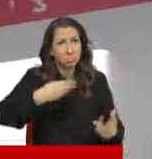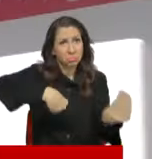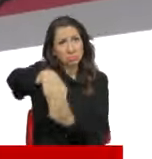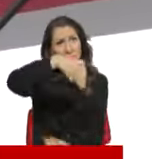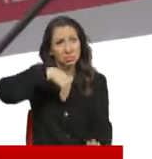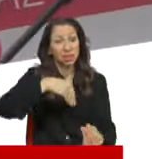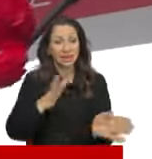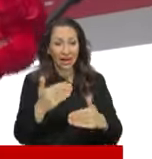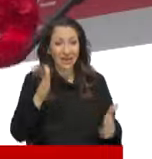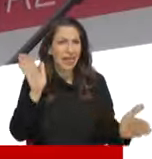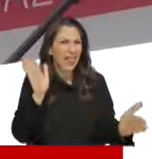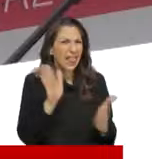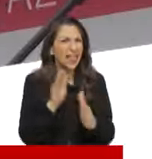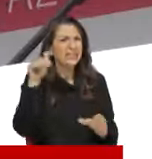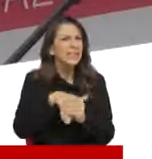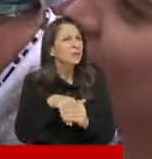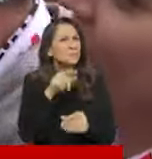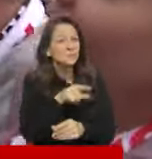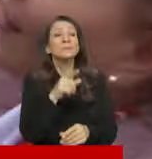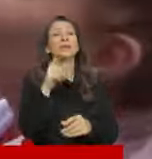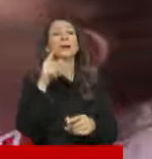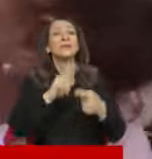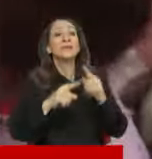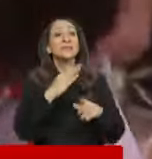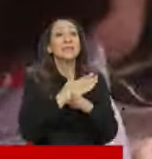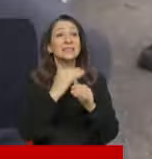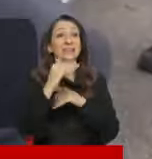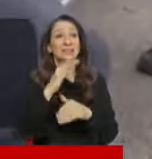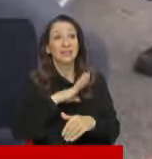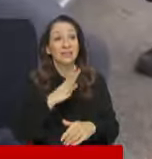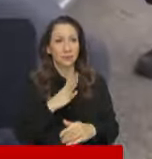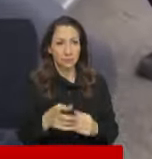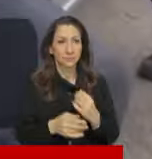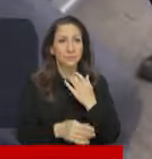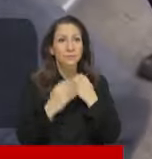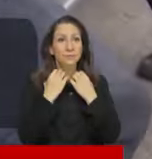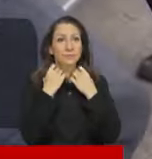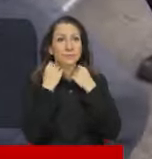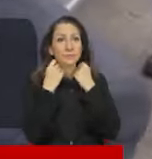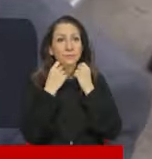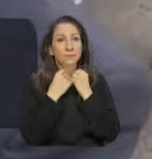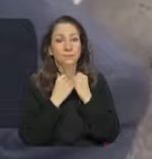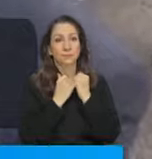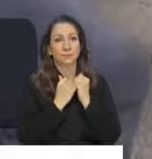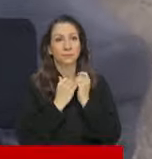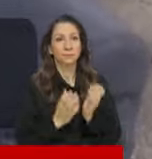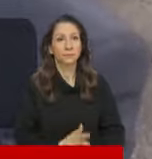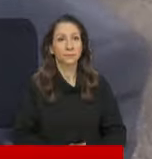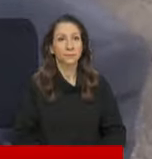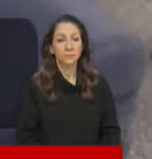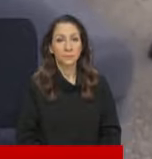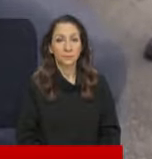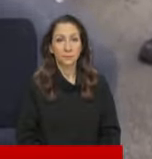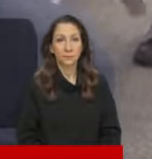yapalım Sandığa sayılı gün kala vatandaşın siyasetçilerden de talebi vardı telaş 200 L bir saç lirası